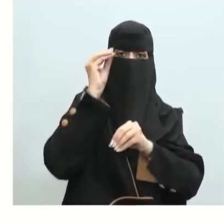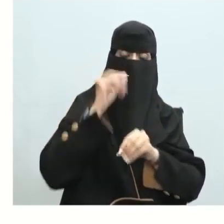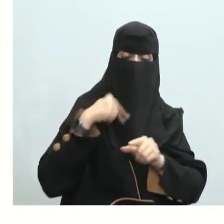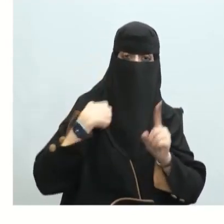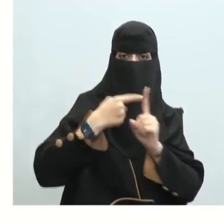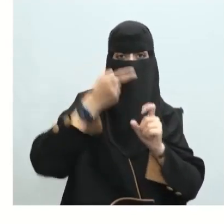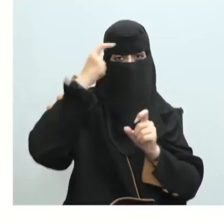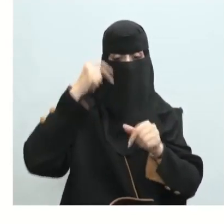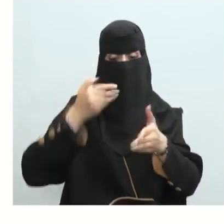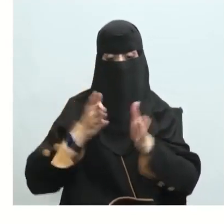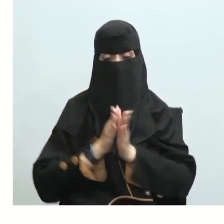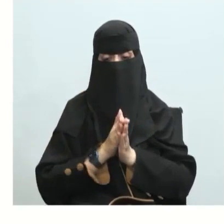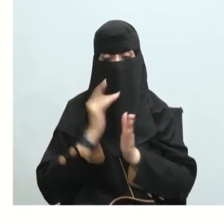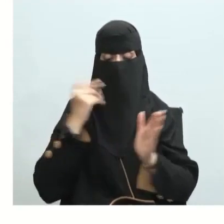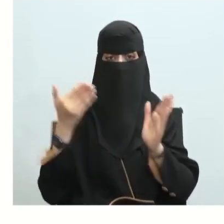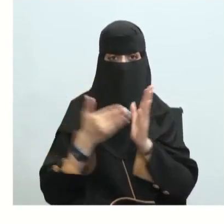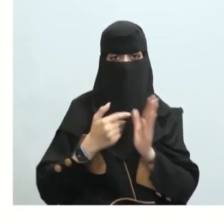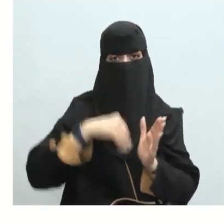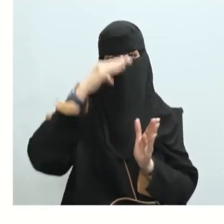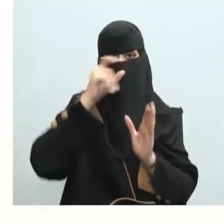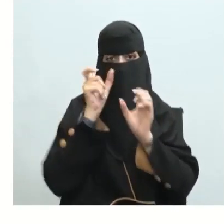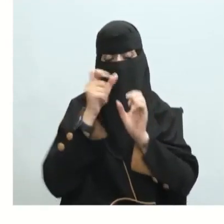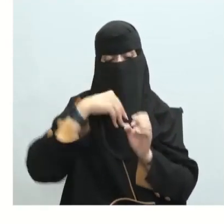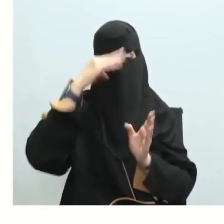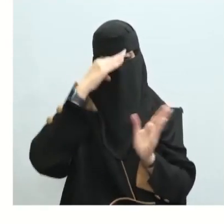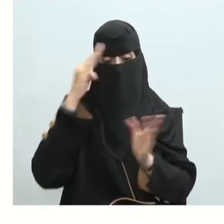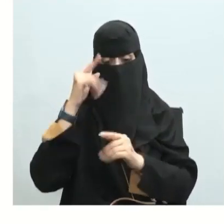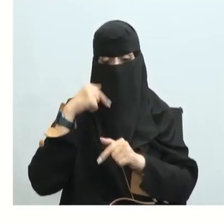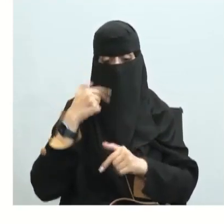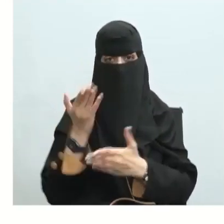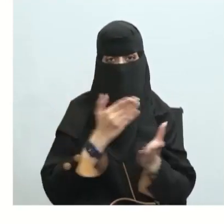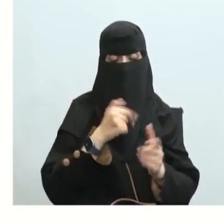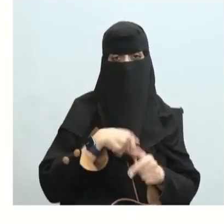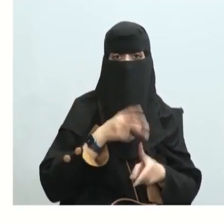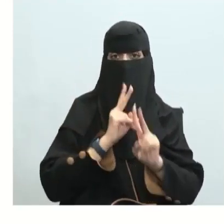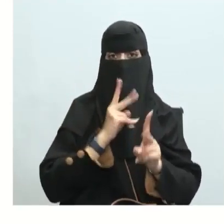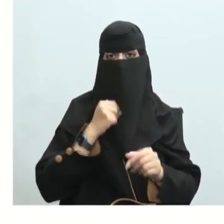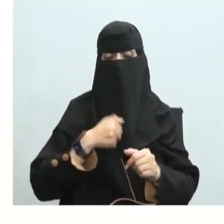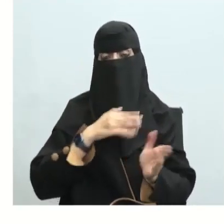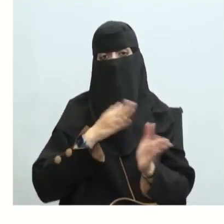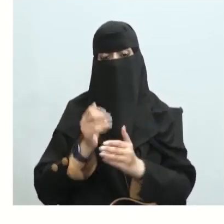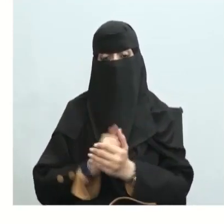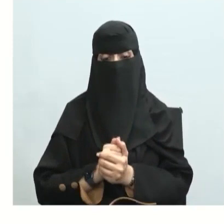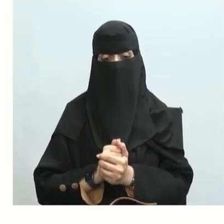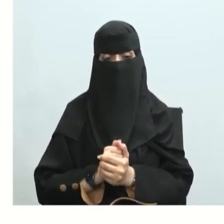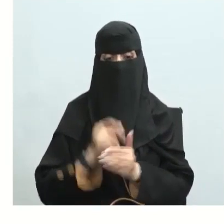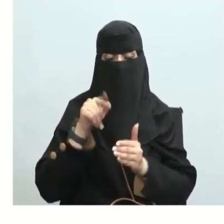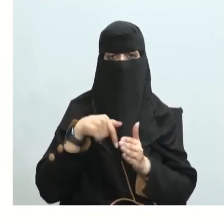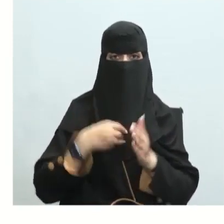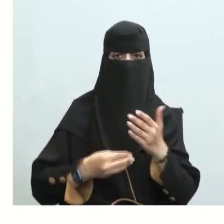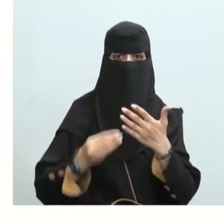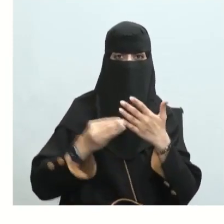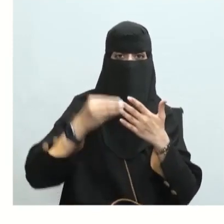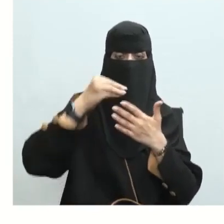التوصل اليها في الخاتمه كلمه شكر رعاه الحفل وتحيه ختاميه خطوات الكتابه